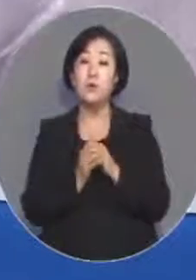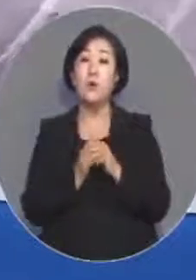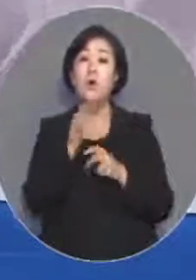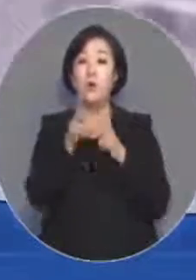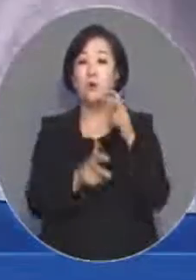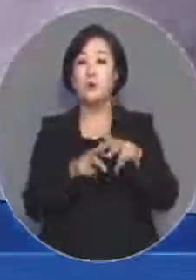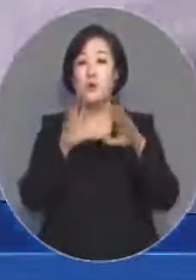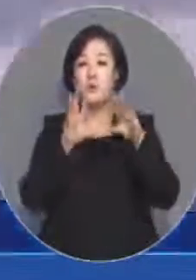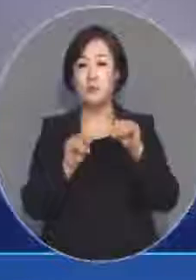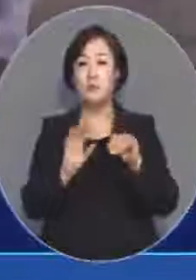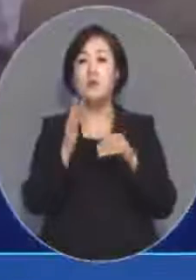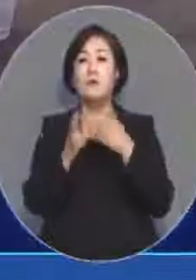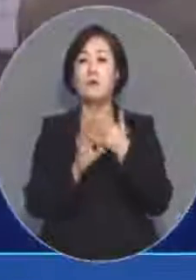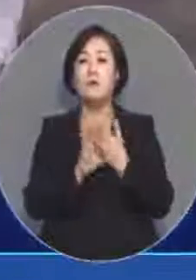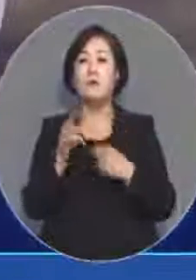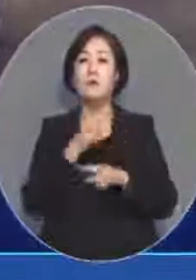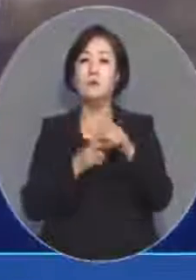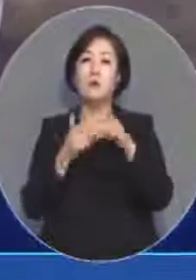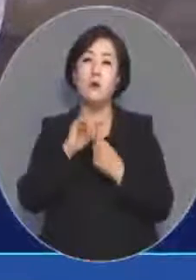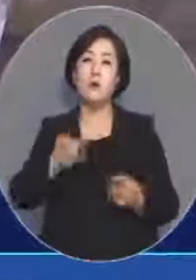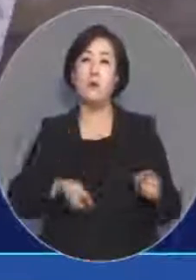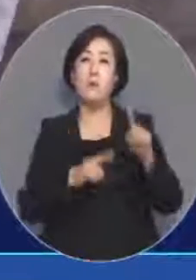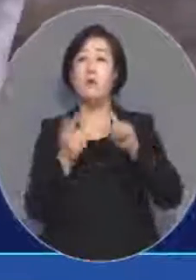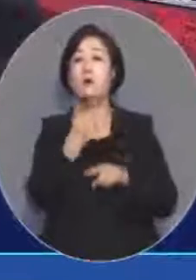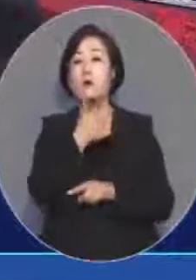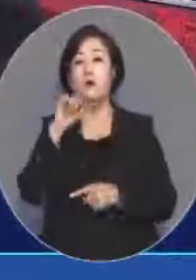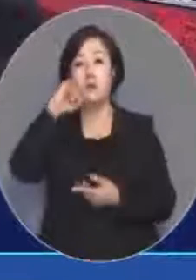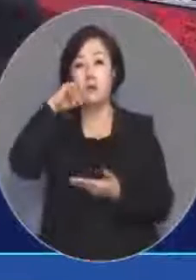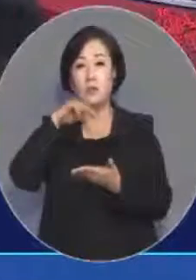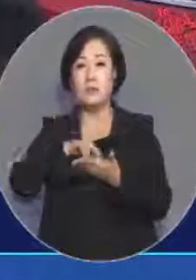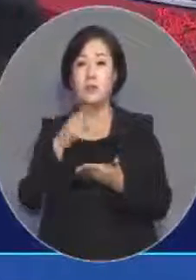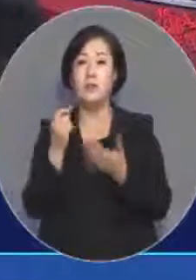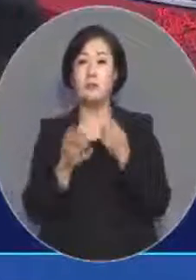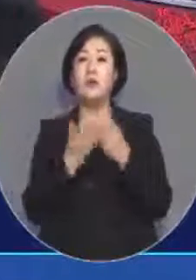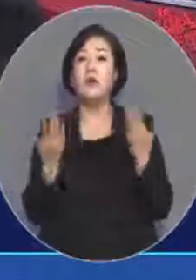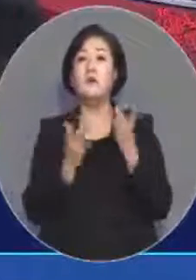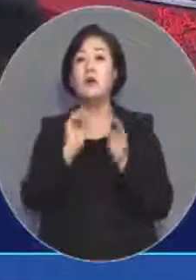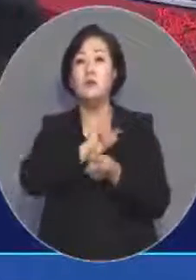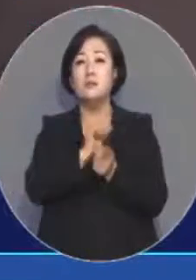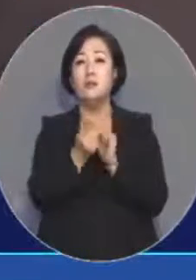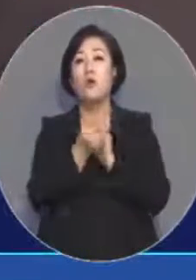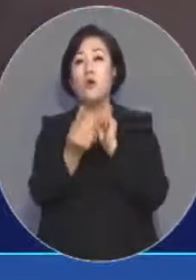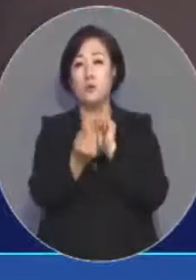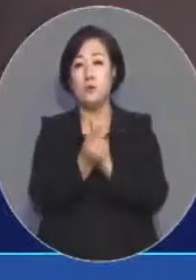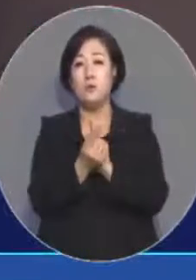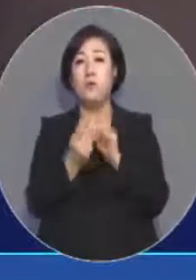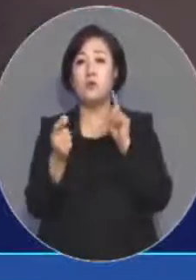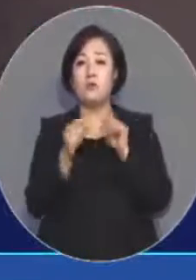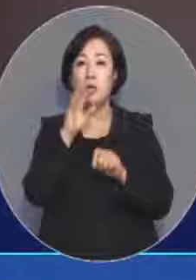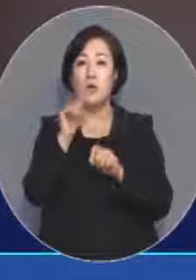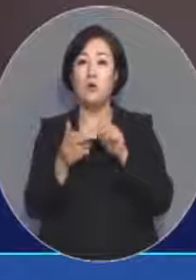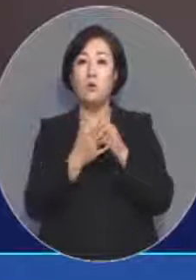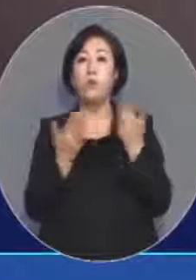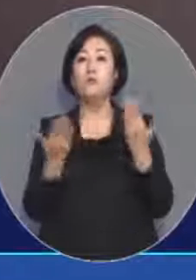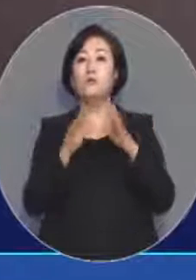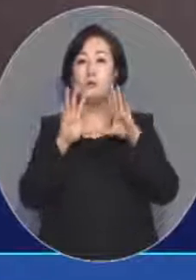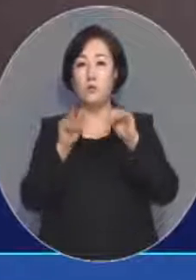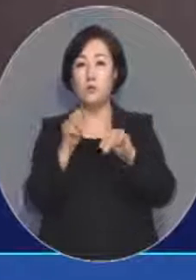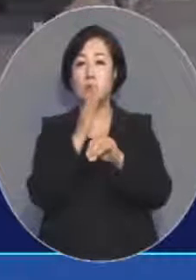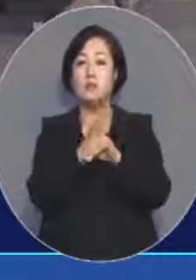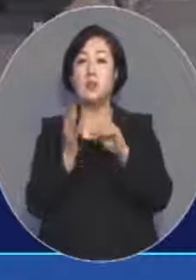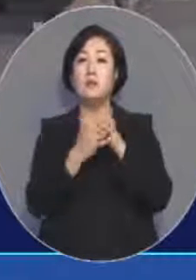라인이 멈추게 되면 마음에 하기 힘든 손실을 보기 때문에 직원간 접촉자 제와 출입통제 나서고